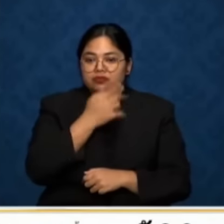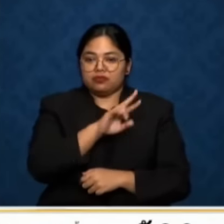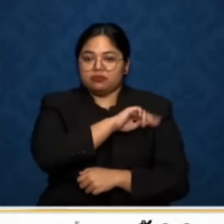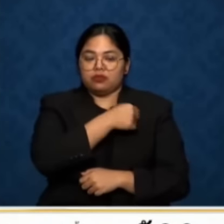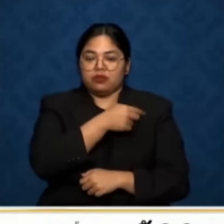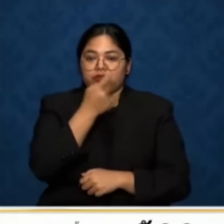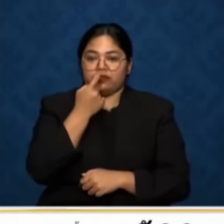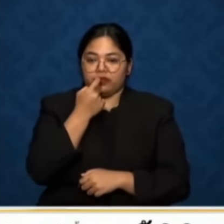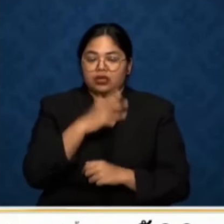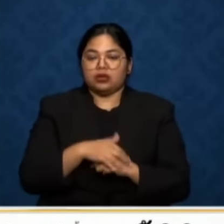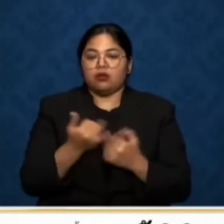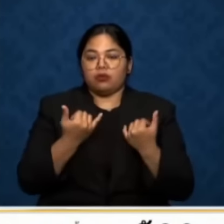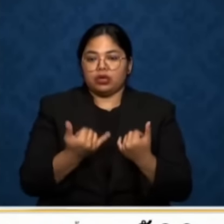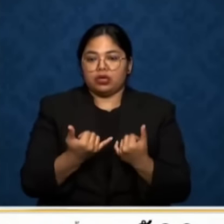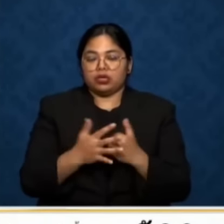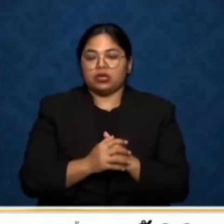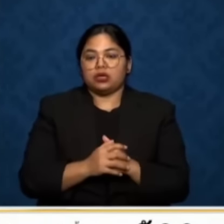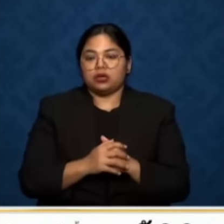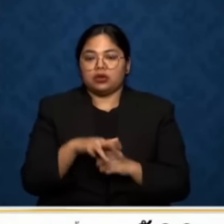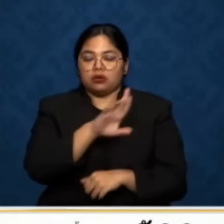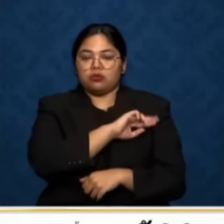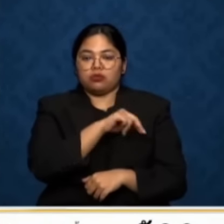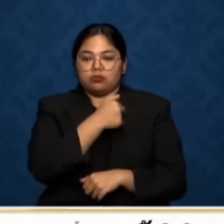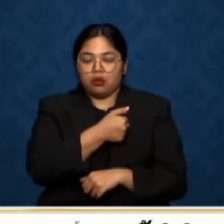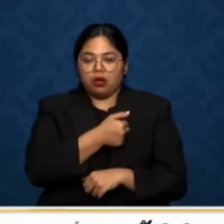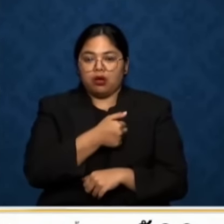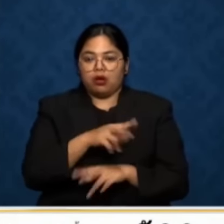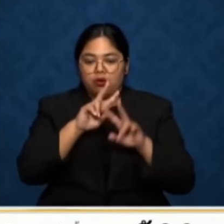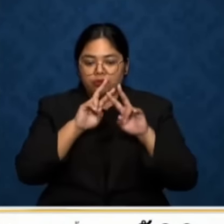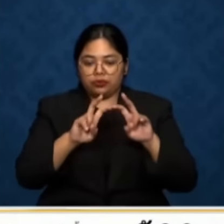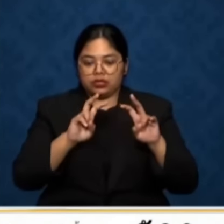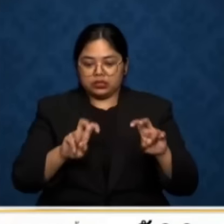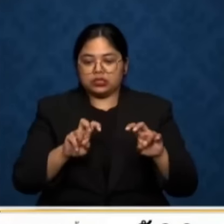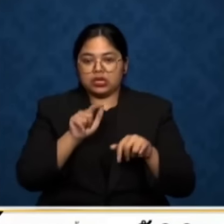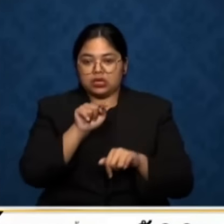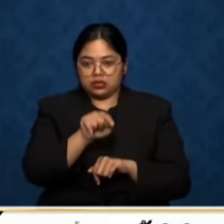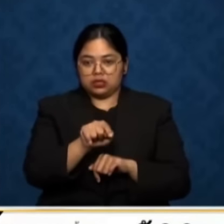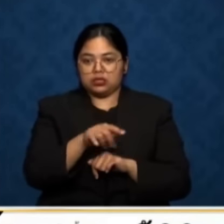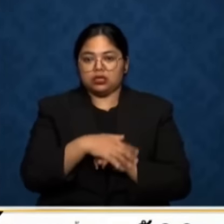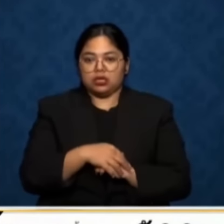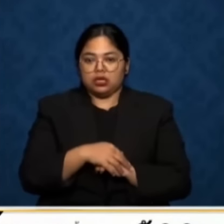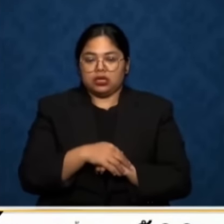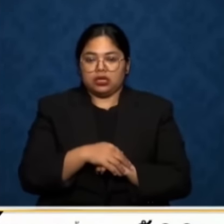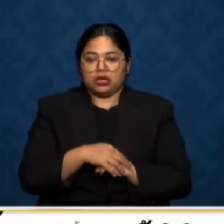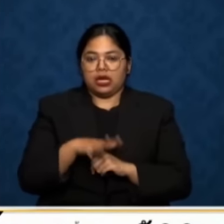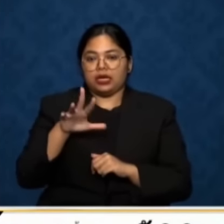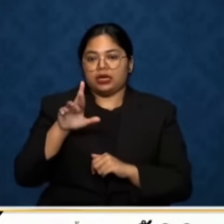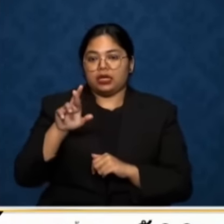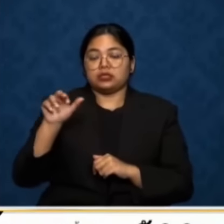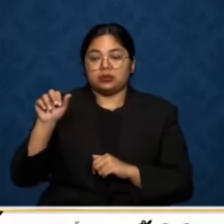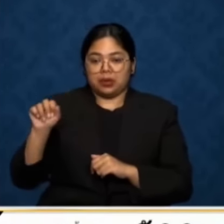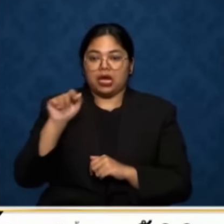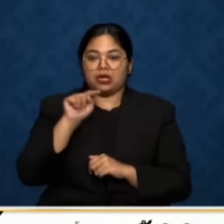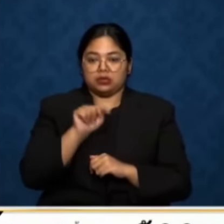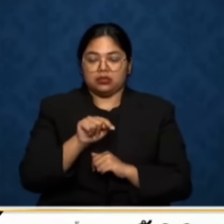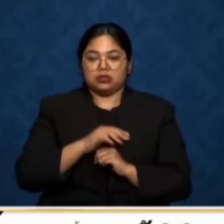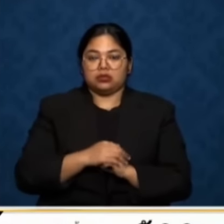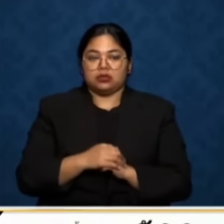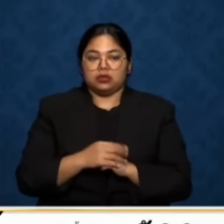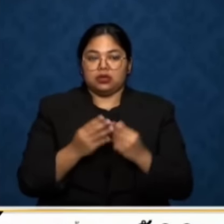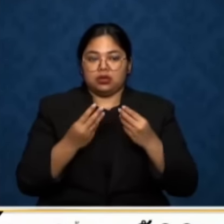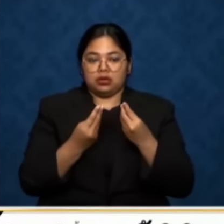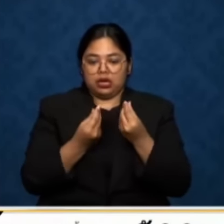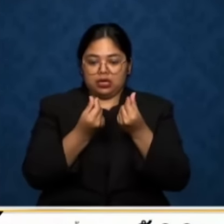งเนี่ยได้มาวินิจฉัยเคสหนึ่งณท่ามกลางสภาแห่งนี้และก็ลงรายละ